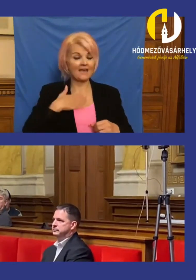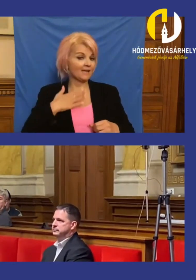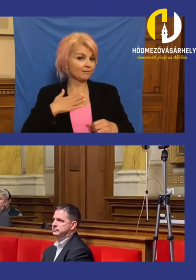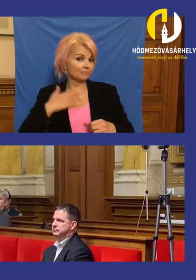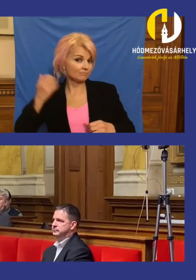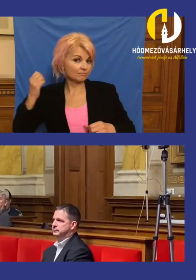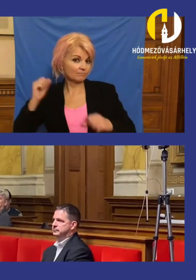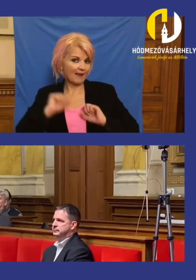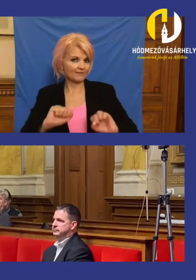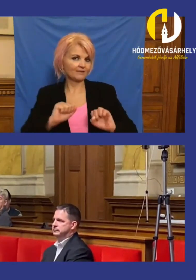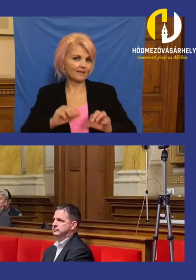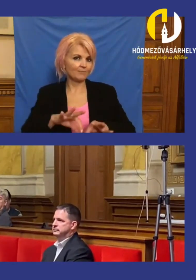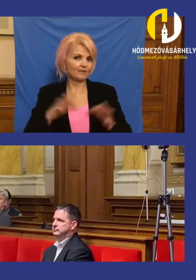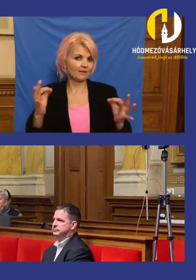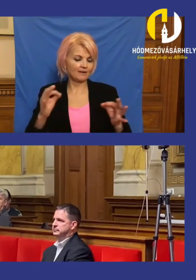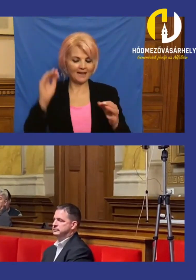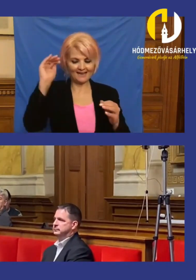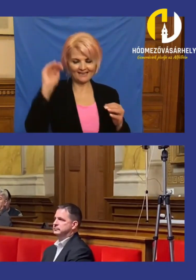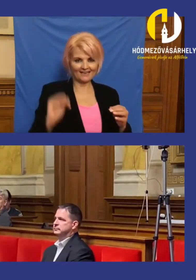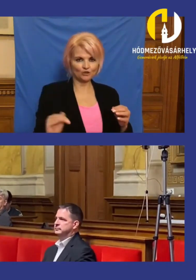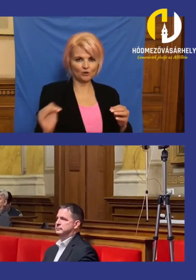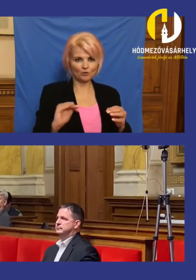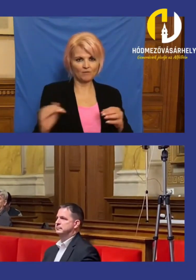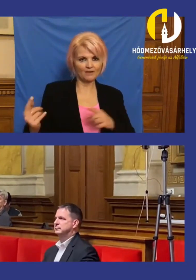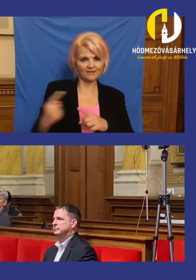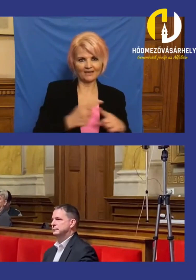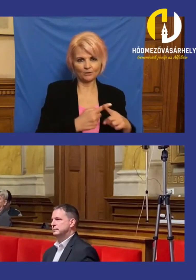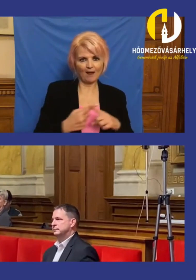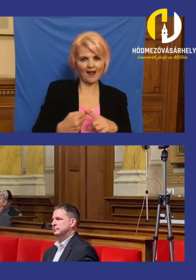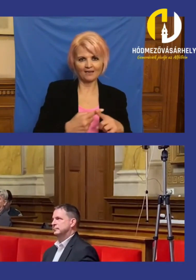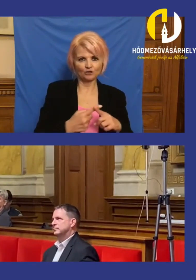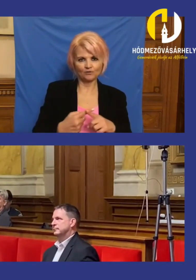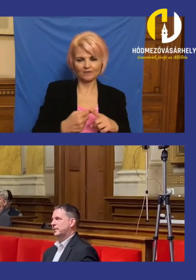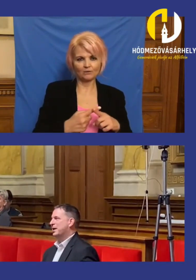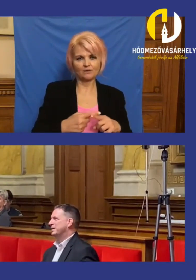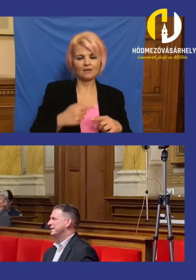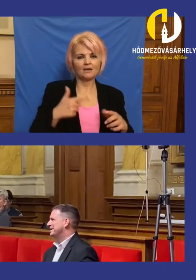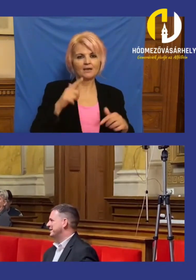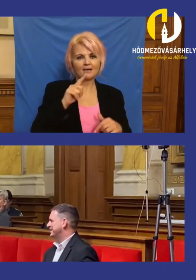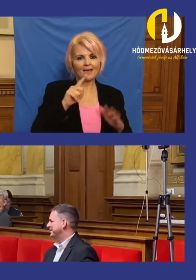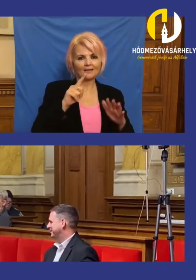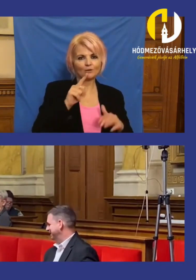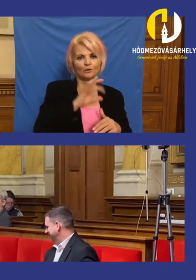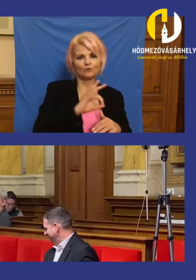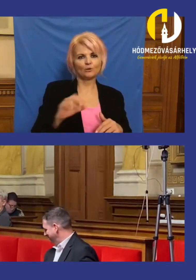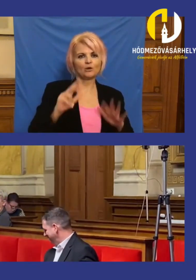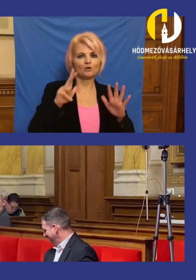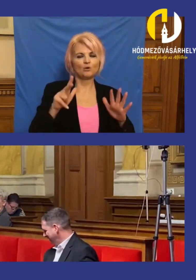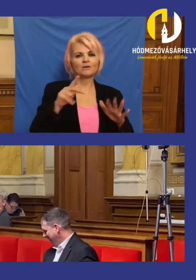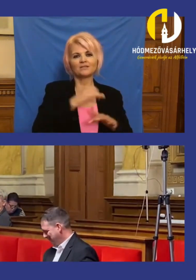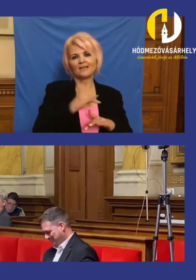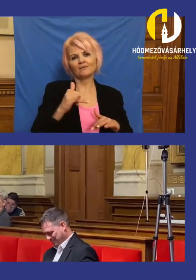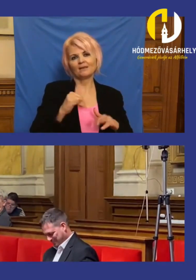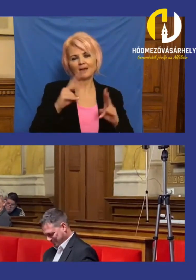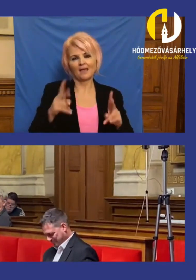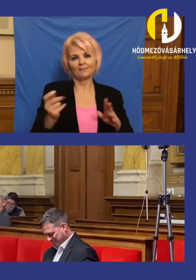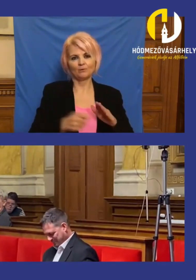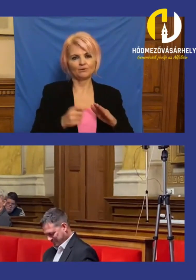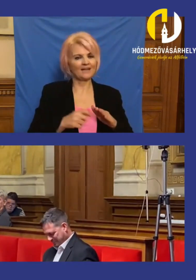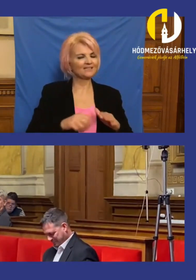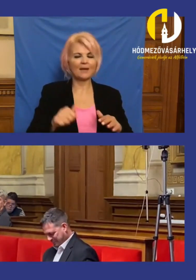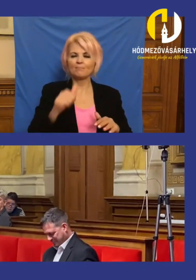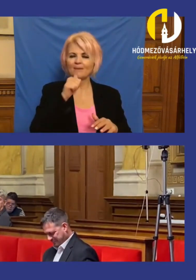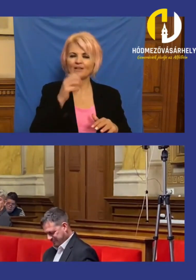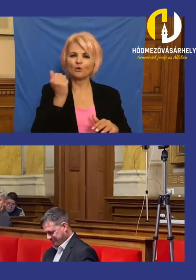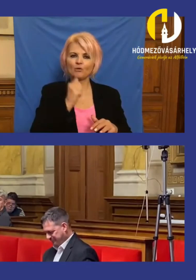nyilvánosan, mert bár kiskorúval folytatott szexuális viszony 2-8 évig büntethető, de ez nem pedofília. Én egyből kiálltam,